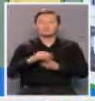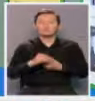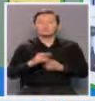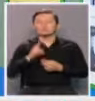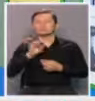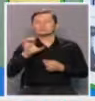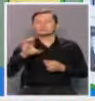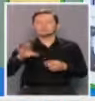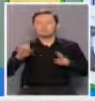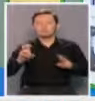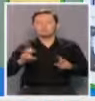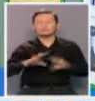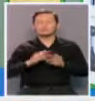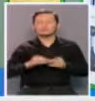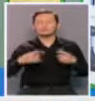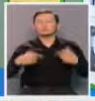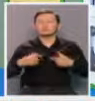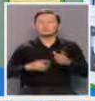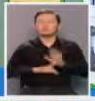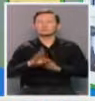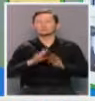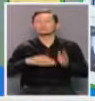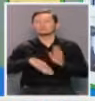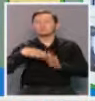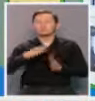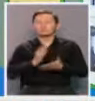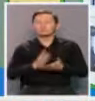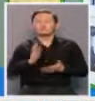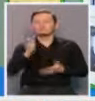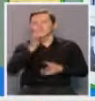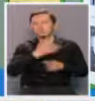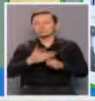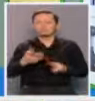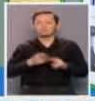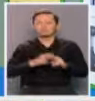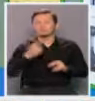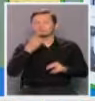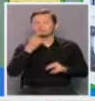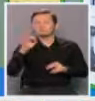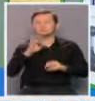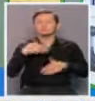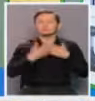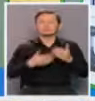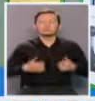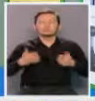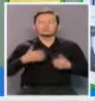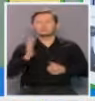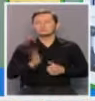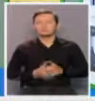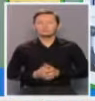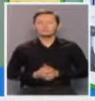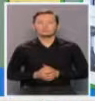қазтесттен жоғары деңгей көрсетіп отыр. Алдағы уақытта да біз осы тілдің мәртебесін жоғары